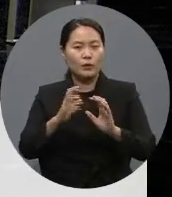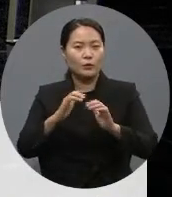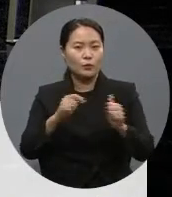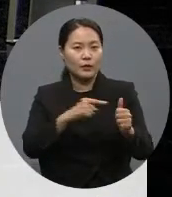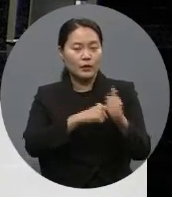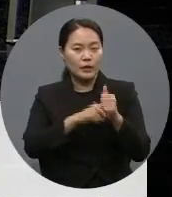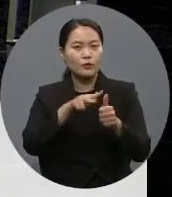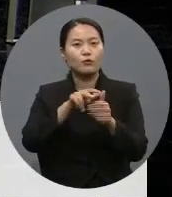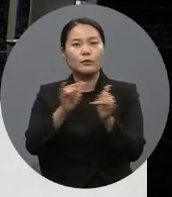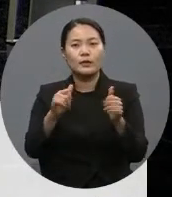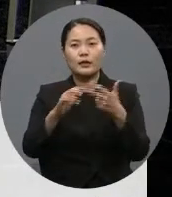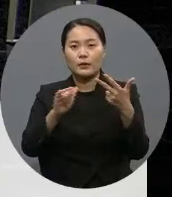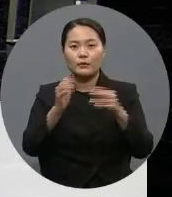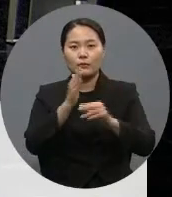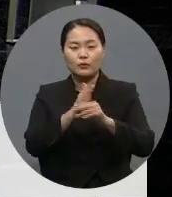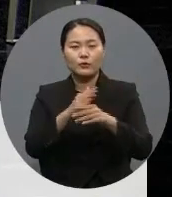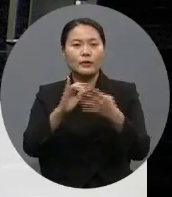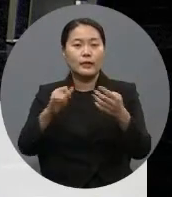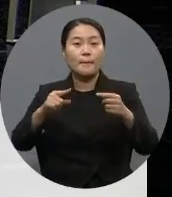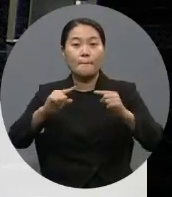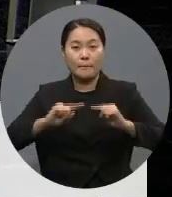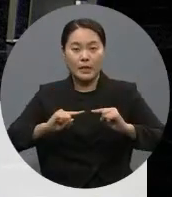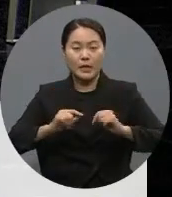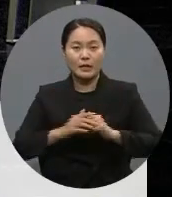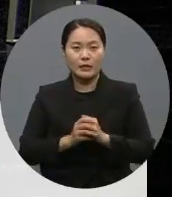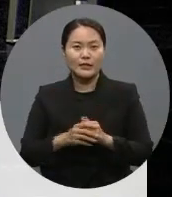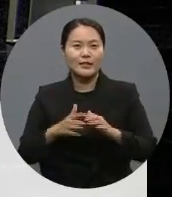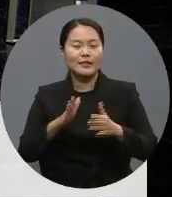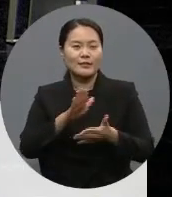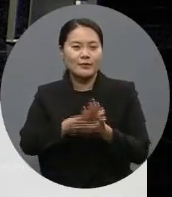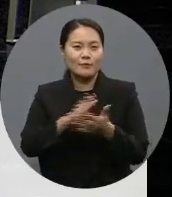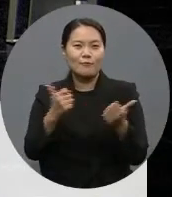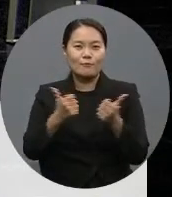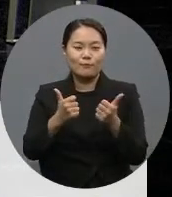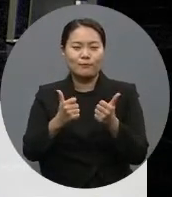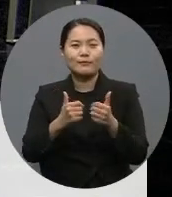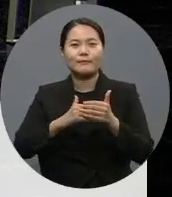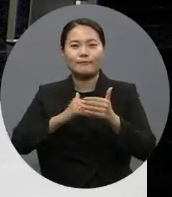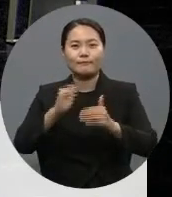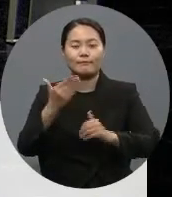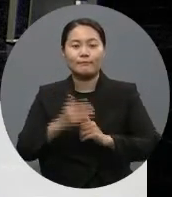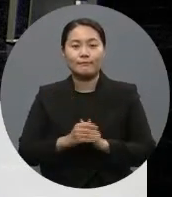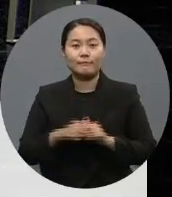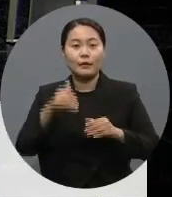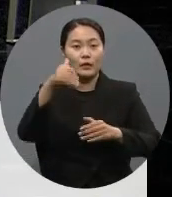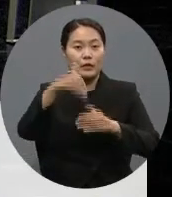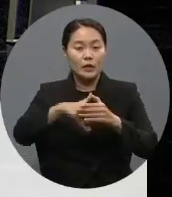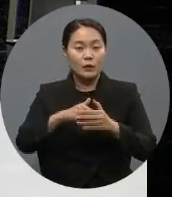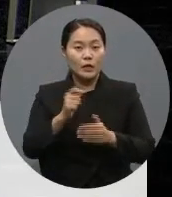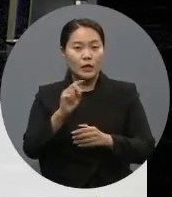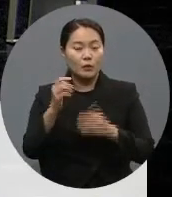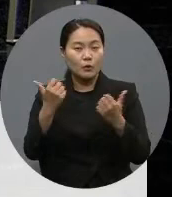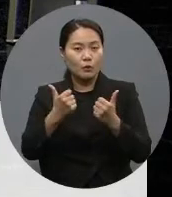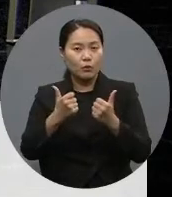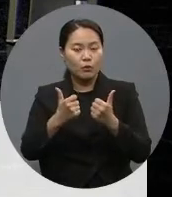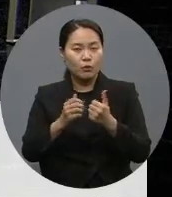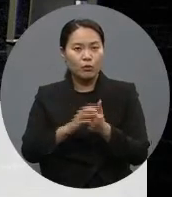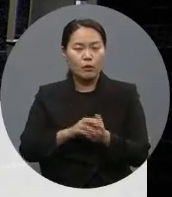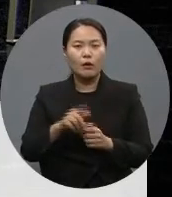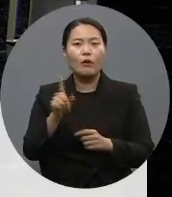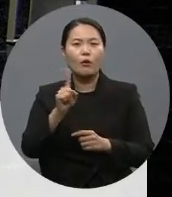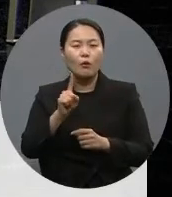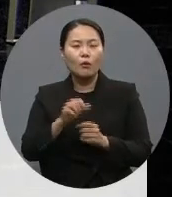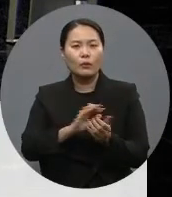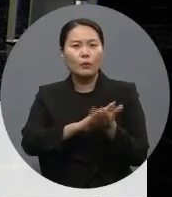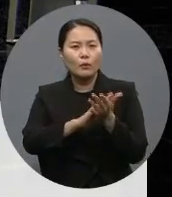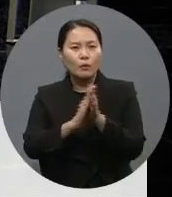임 예비 주자 7명 가운데 네 명이 참석해 열띤 공방을 벌였습니다 이번 선거에서 db 토론이 어떤 변수가 될